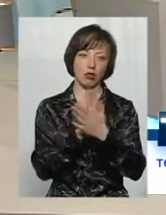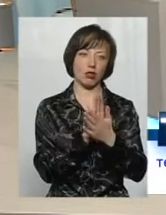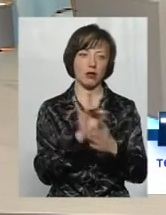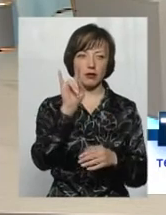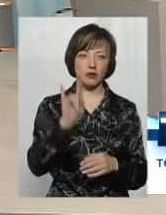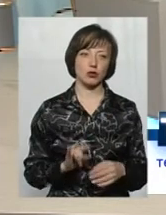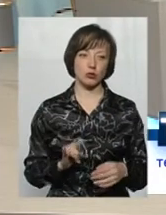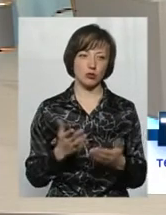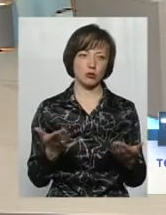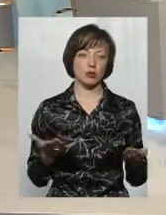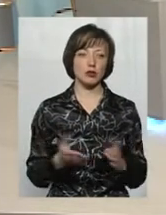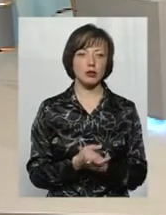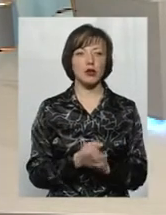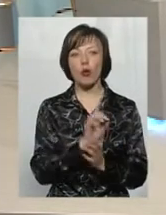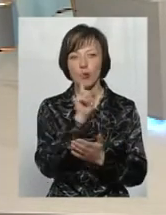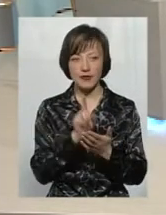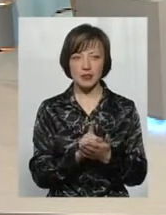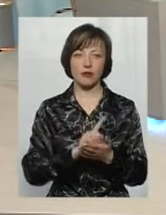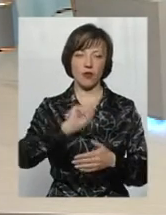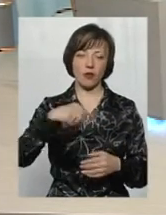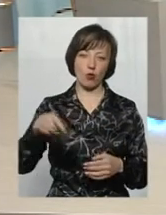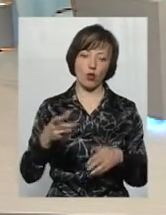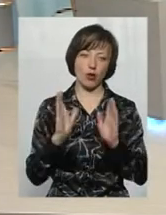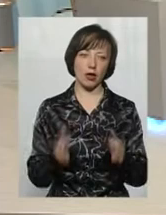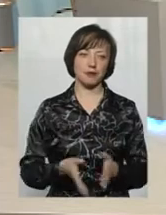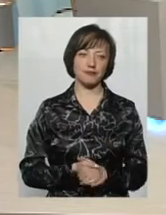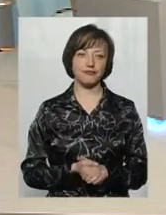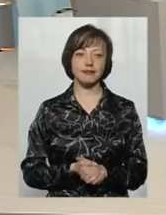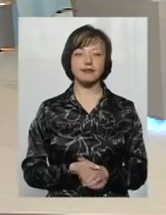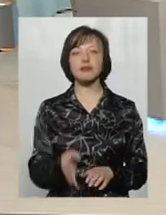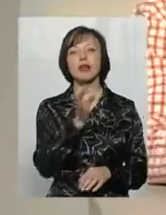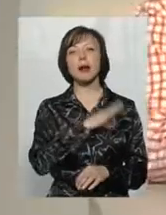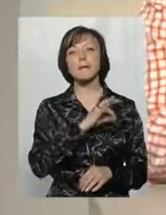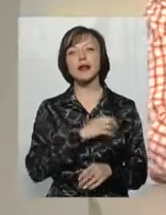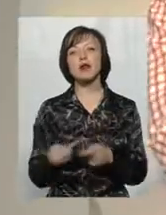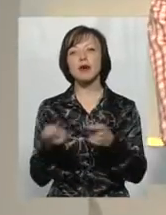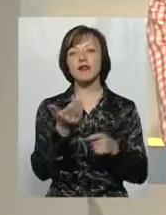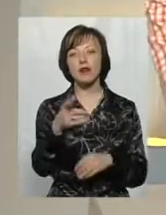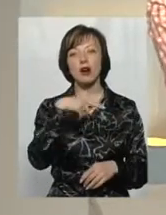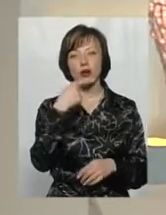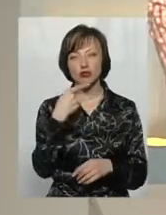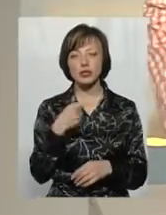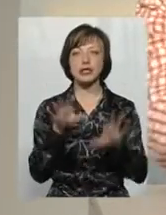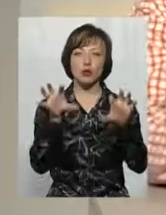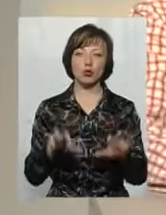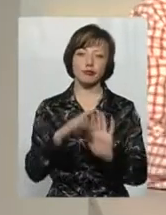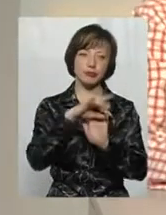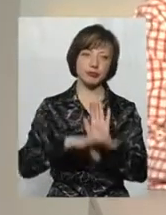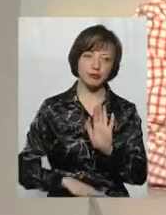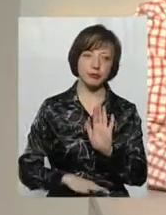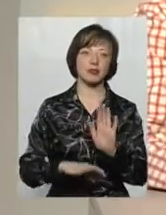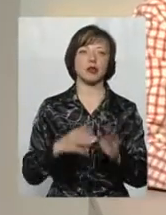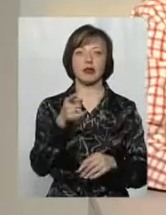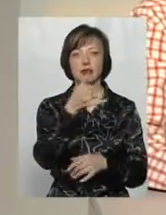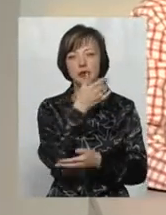щоб воно висіло. Буде обов'язкові погодження. Ну і до пільгового перевезення, все ж таки, ви кажете, що законом визначено там перелік і так далі. Тобто